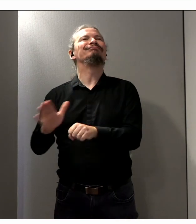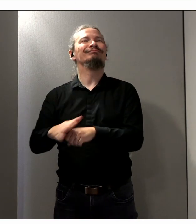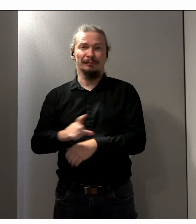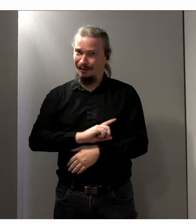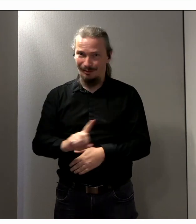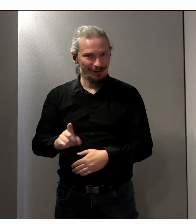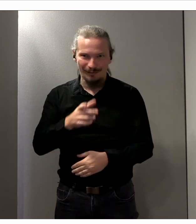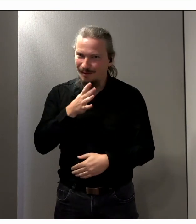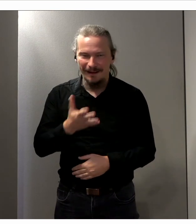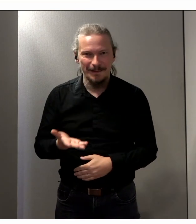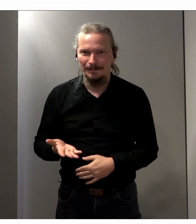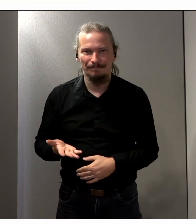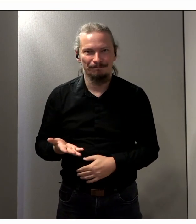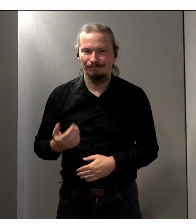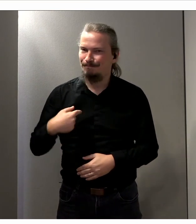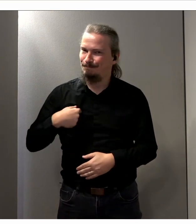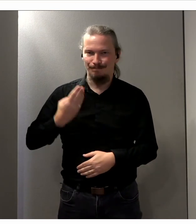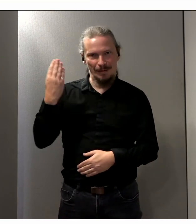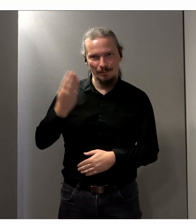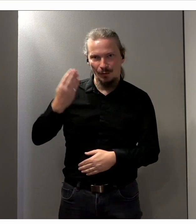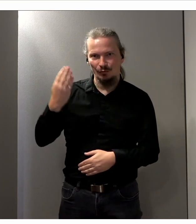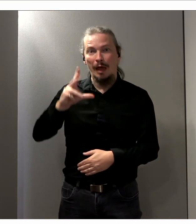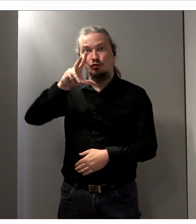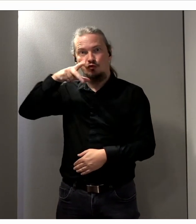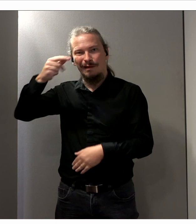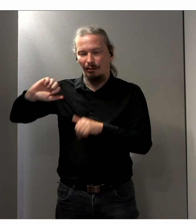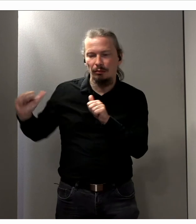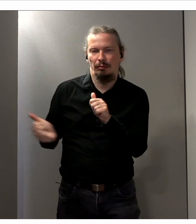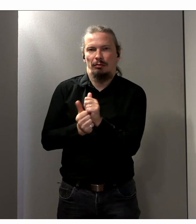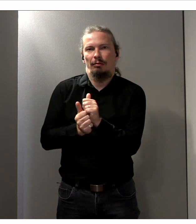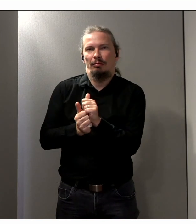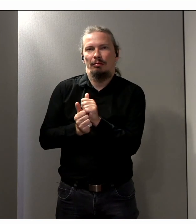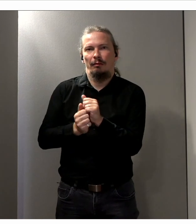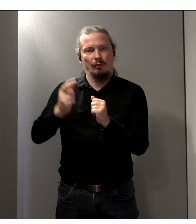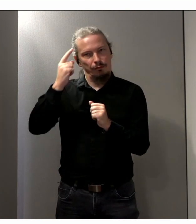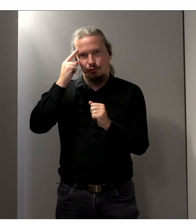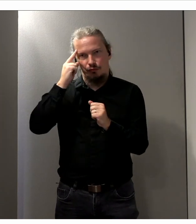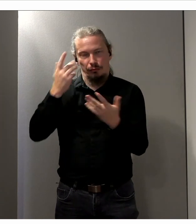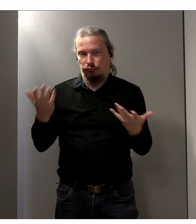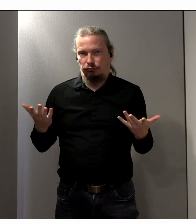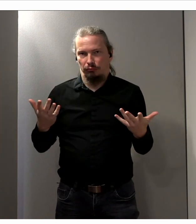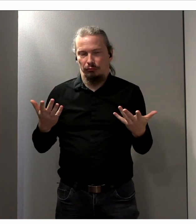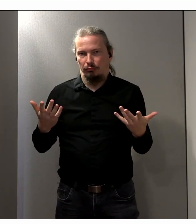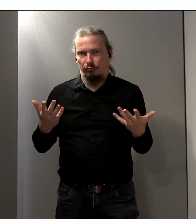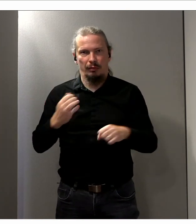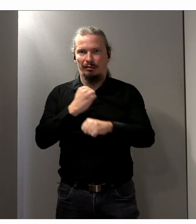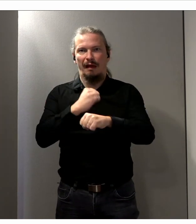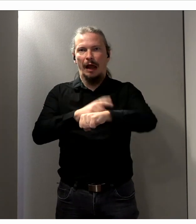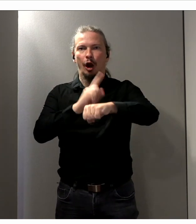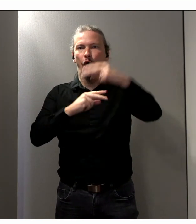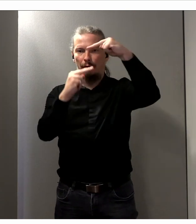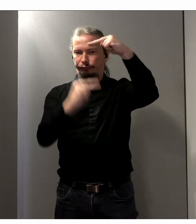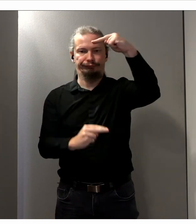que j'ai besoin d'une aide humaine sur l'ensemble de l'amplitude de